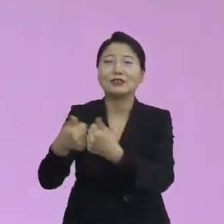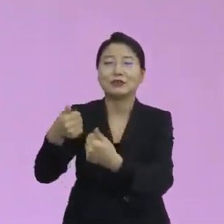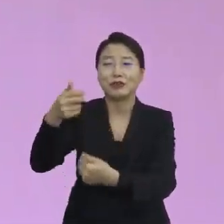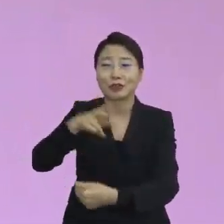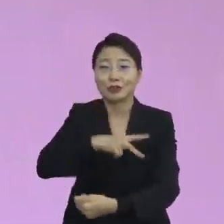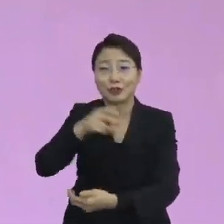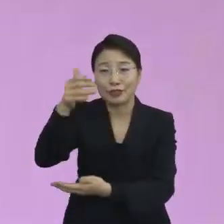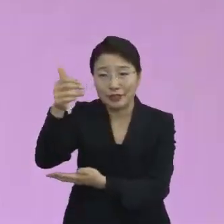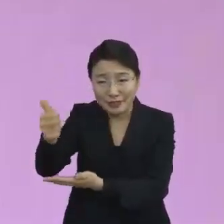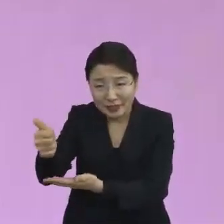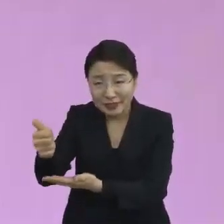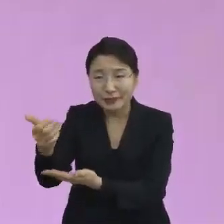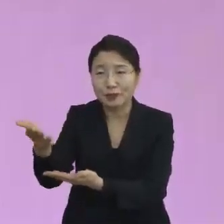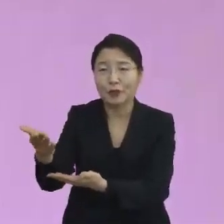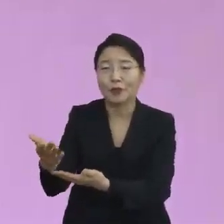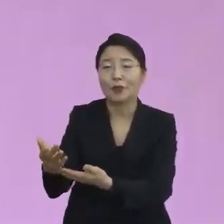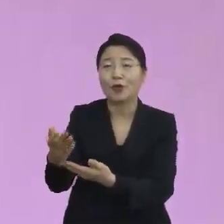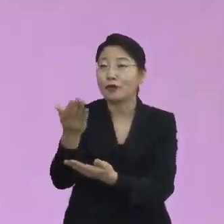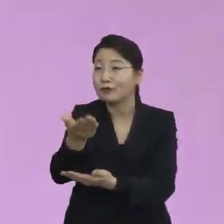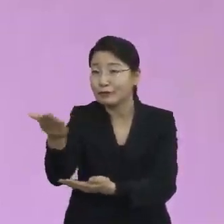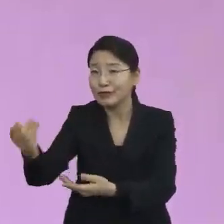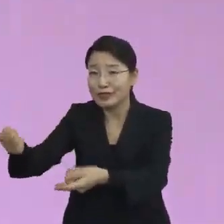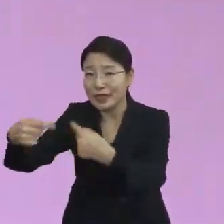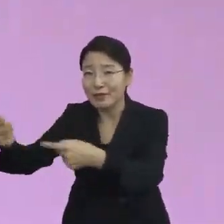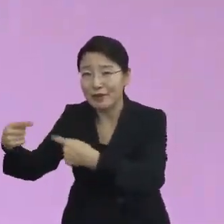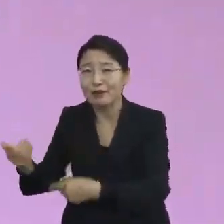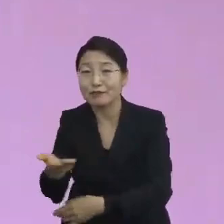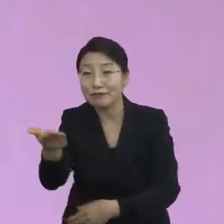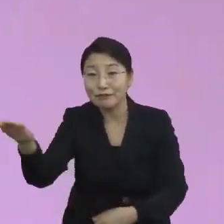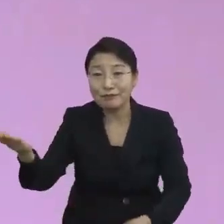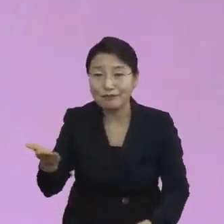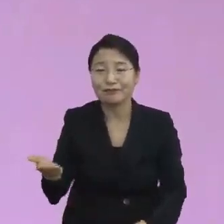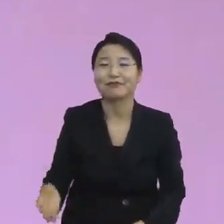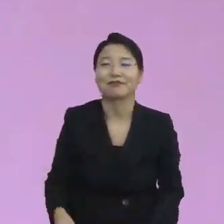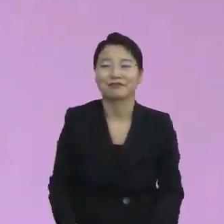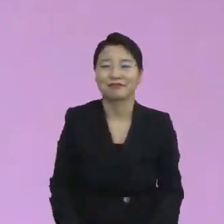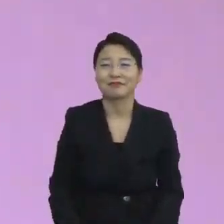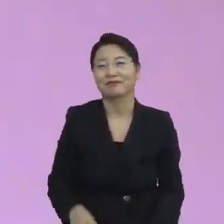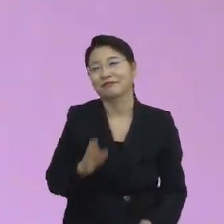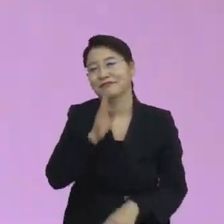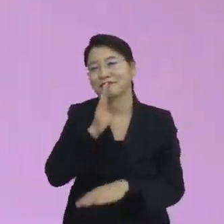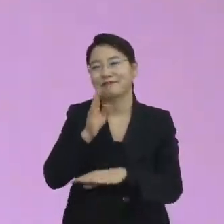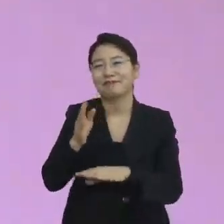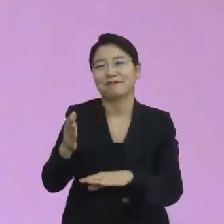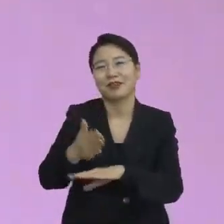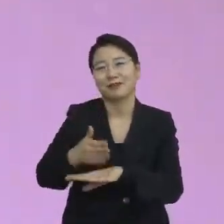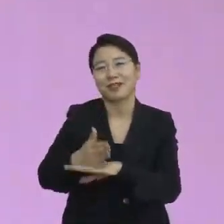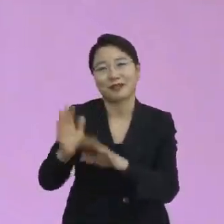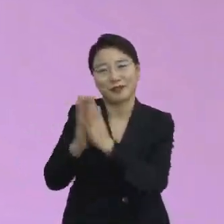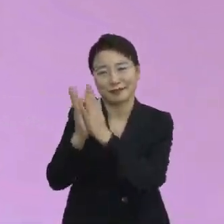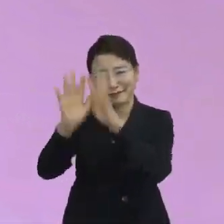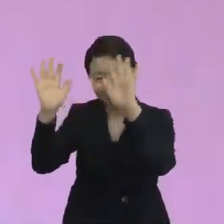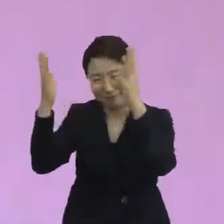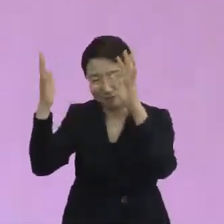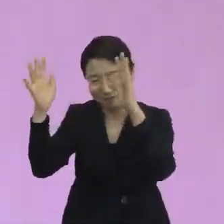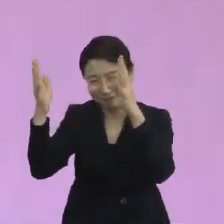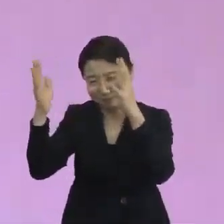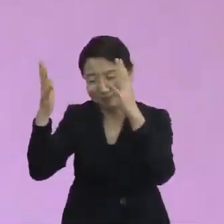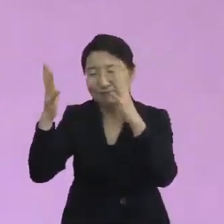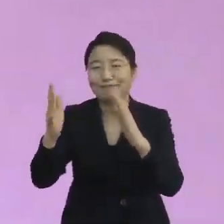또 신미경 의원님, 남궁혁 의원님, 신복자 의원님께도 많은 박수 부탁드리겠습니다.